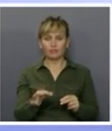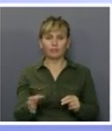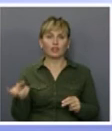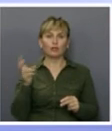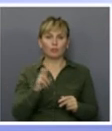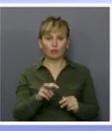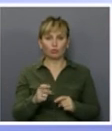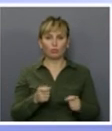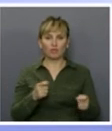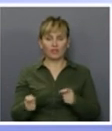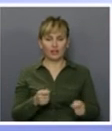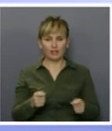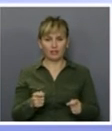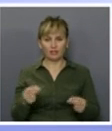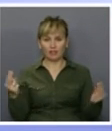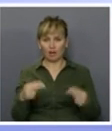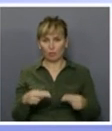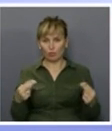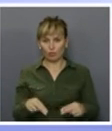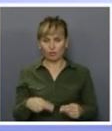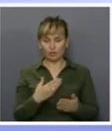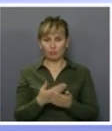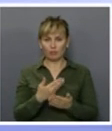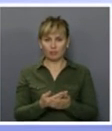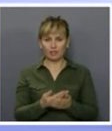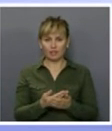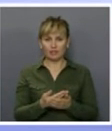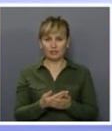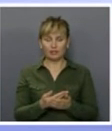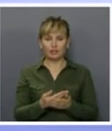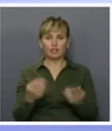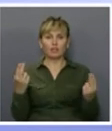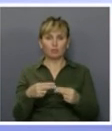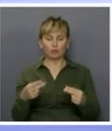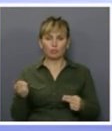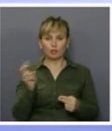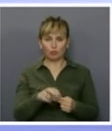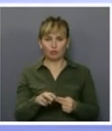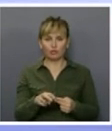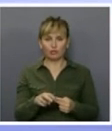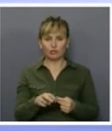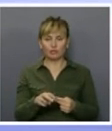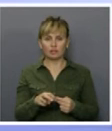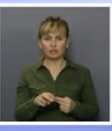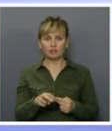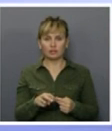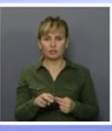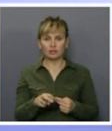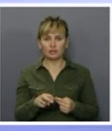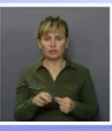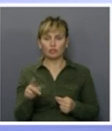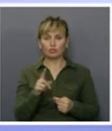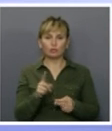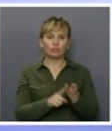приходит управление, допустим, угу. таможенное управление, приходит на пост, скажем так, управления Харгосом,